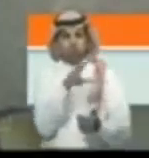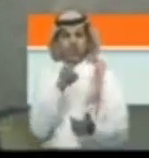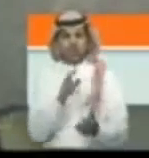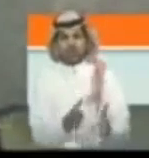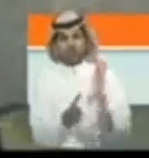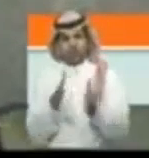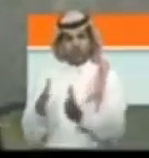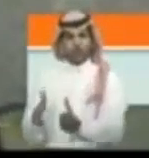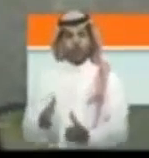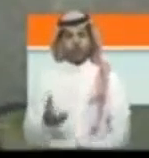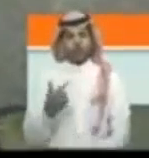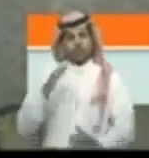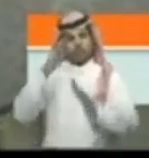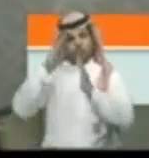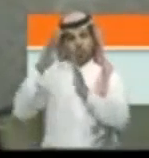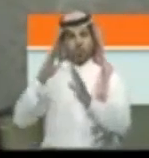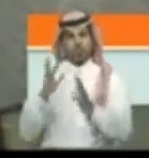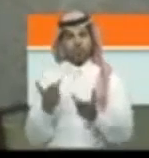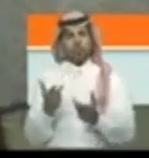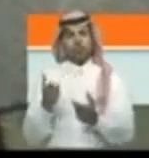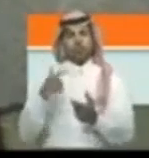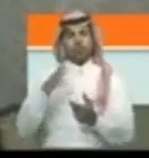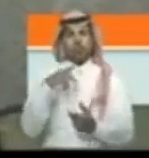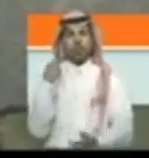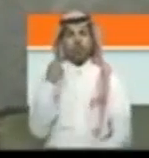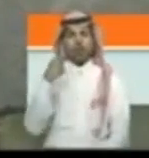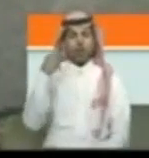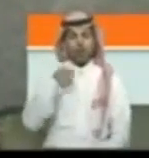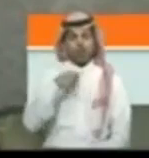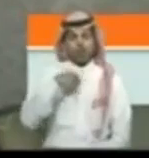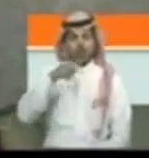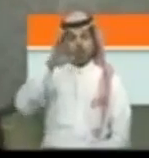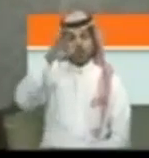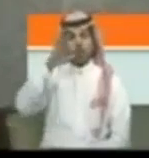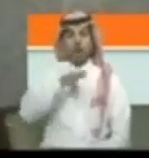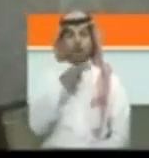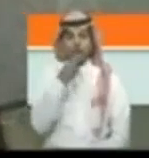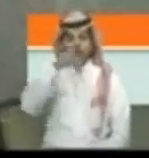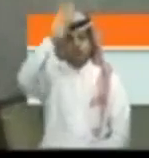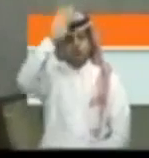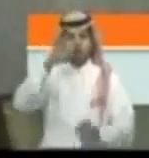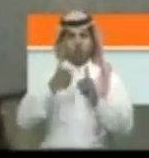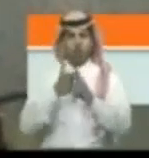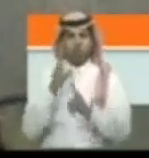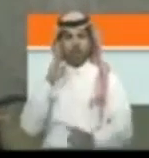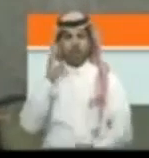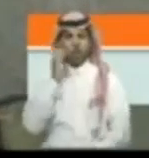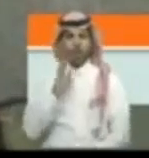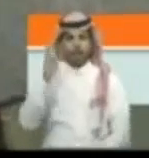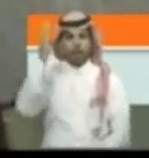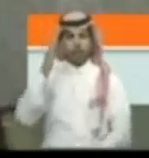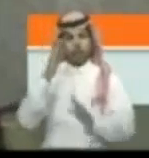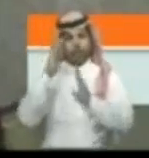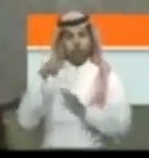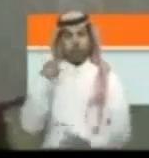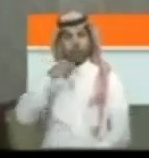أول شيء أشكر القيادة الرشيدة ممثلة بسيدي خادم الحرمين الشريفين وولي عهده الأمين محمد بن سلمان،